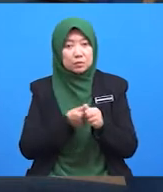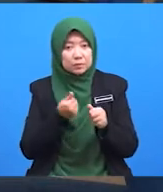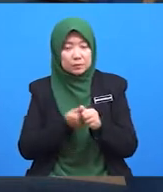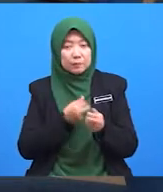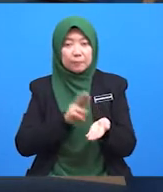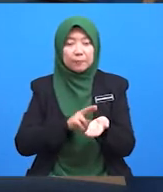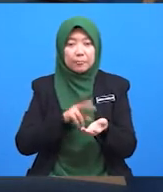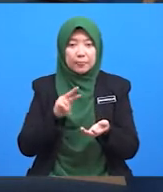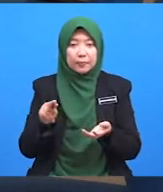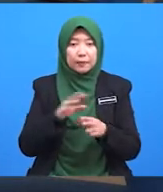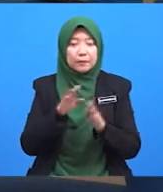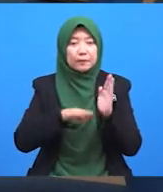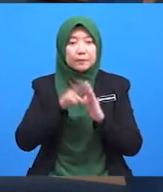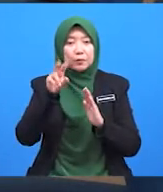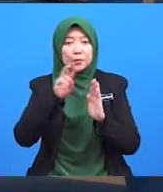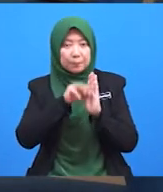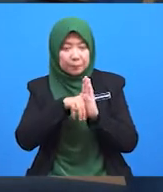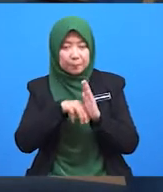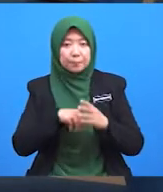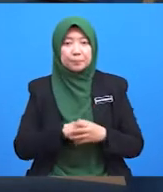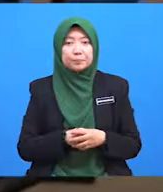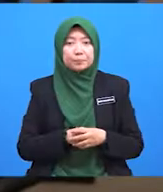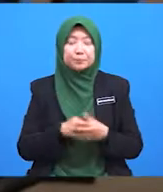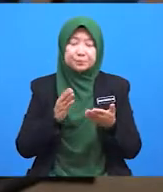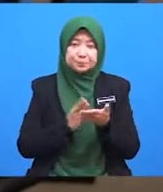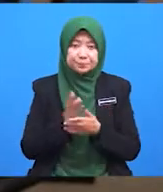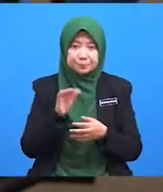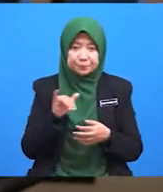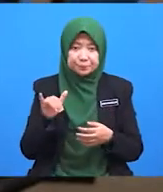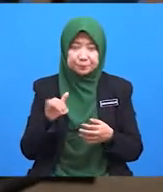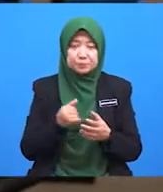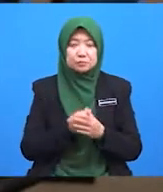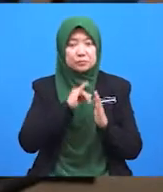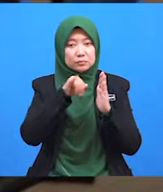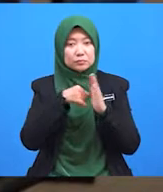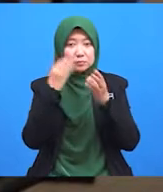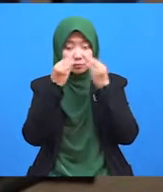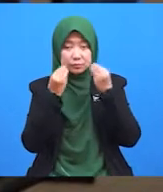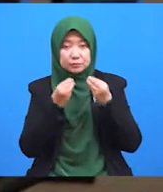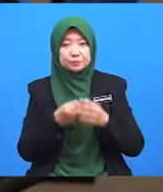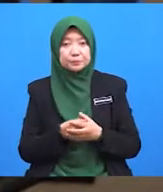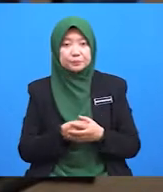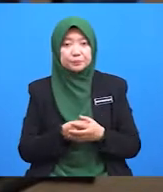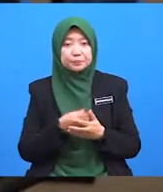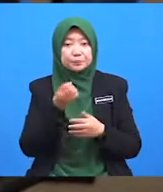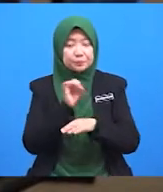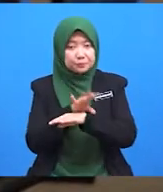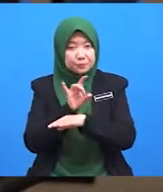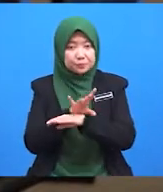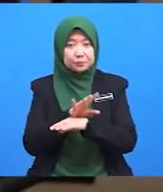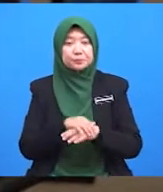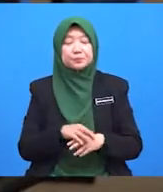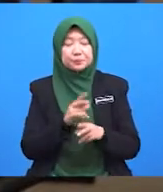setiap rawatan tidak melebihi 20 minit. Seterusnya, juru estetik memberikan khidmat